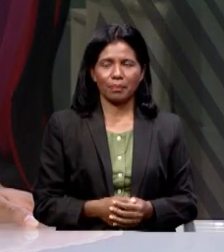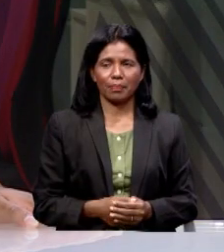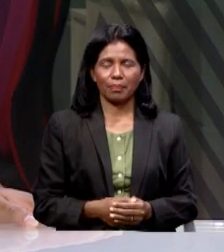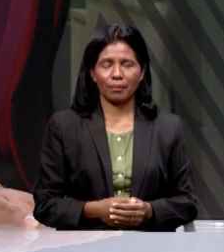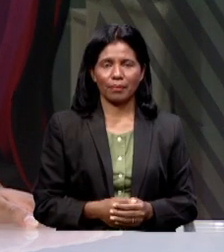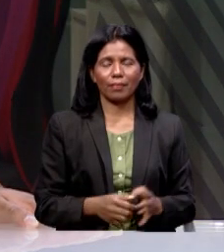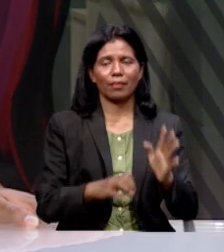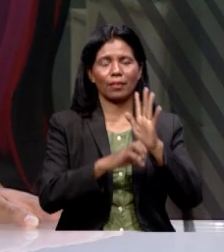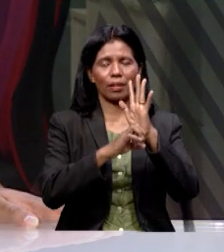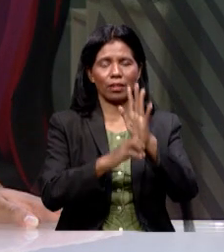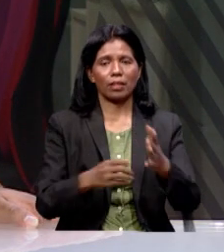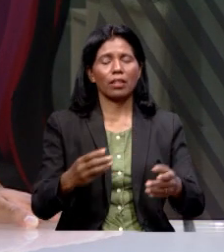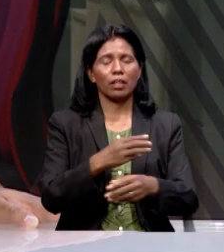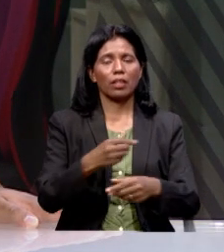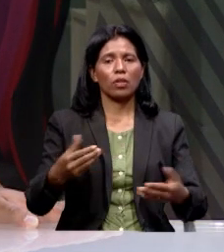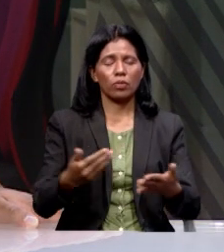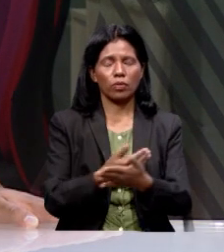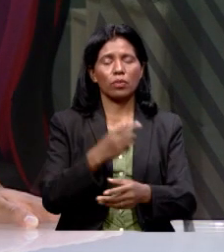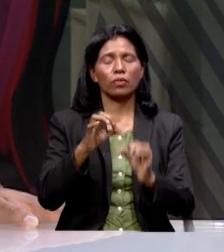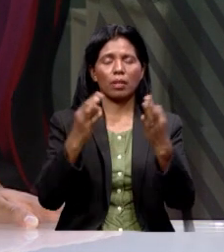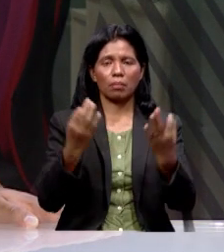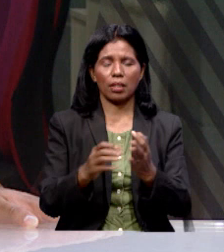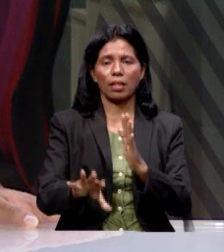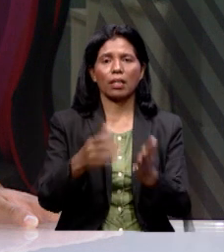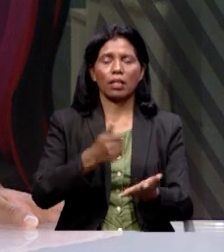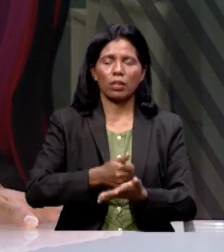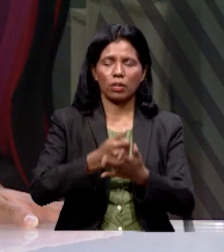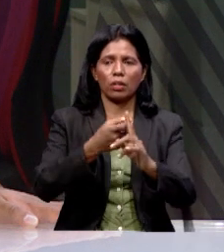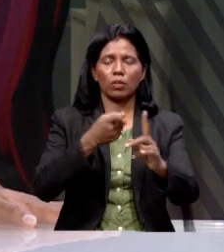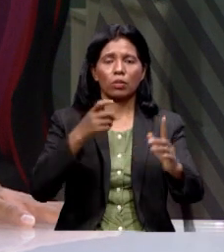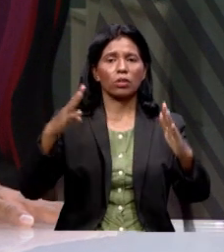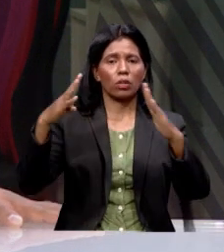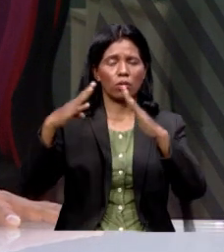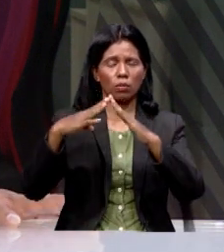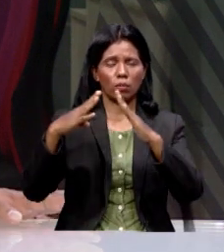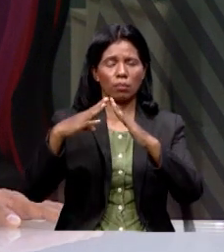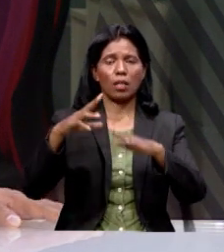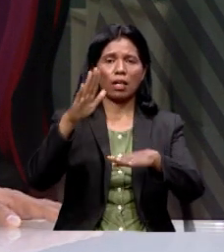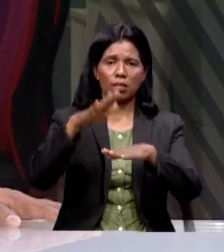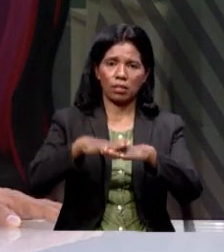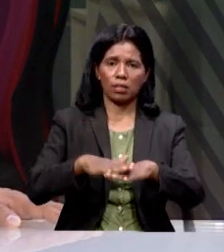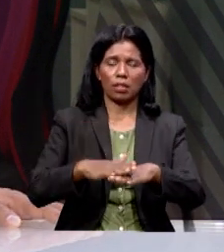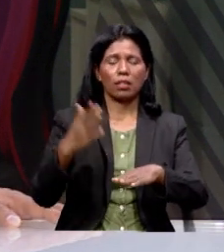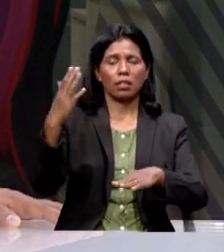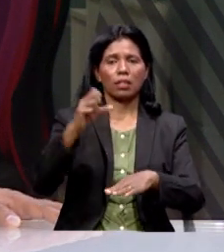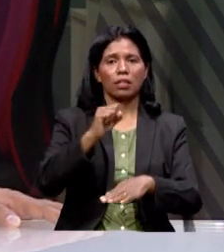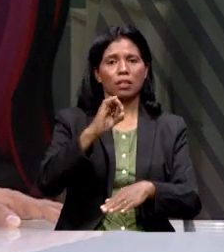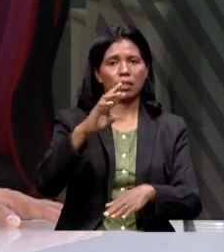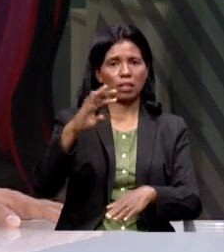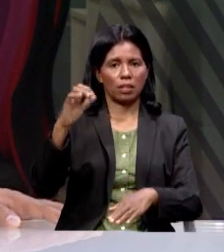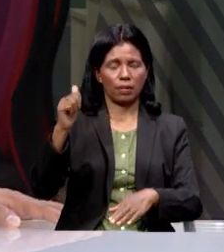imagem na tudo anglofon com a família na beheta em salvação dramático, o edifício na be hanehan e a Síria.